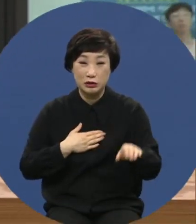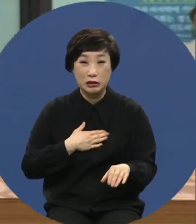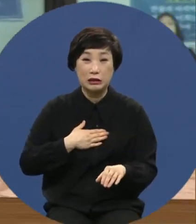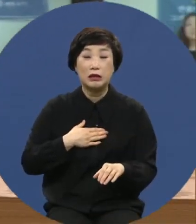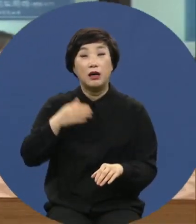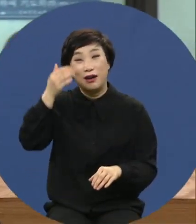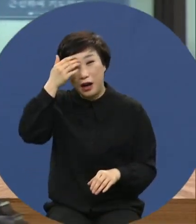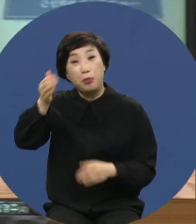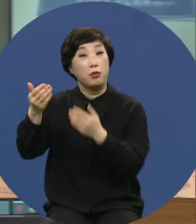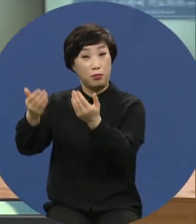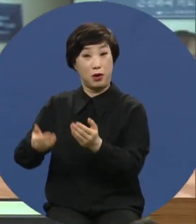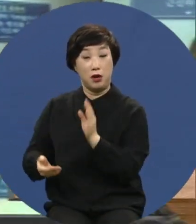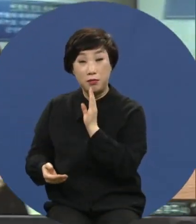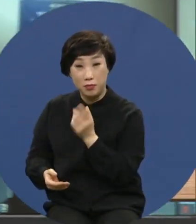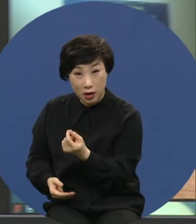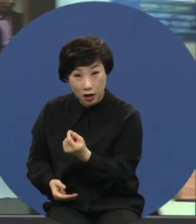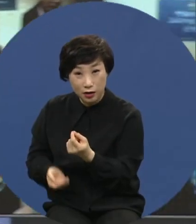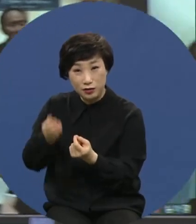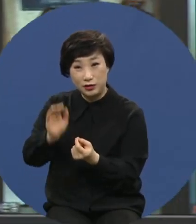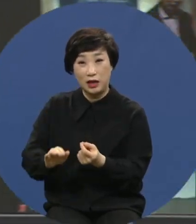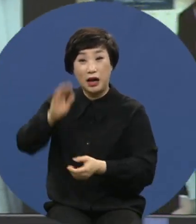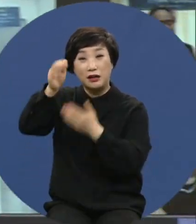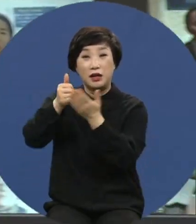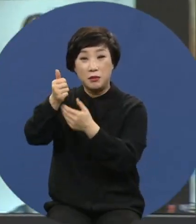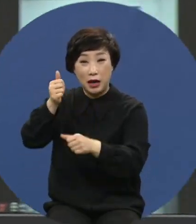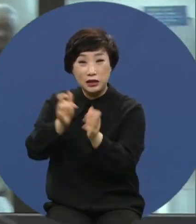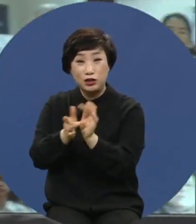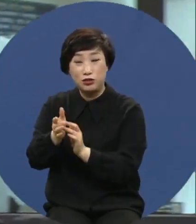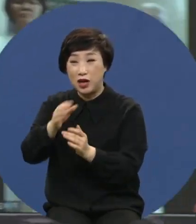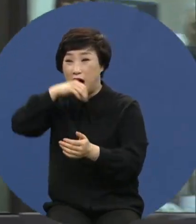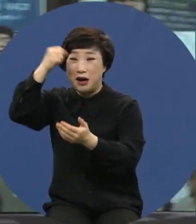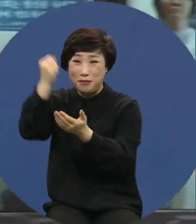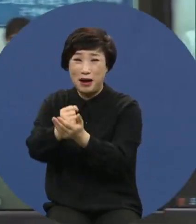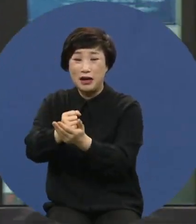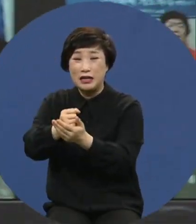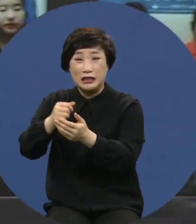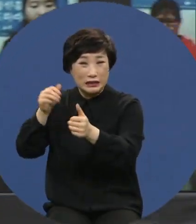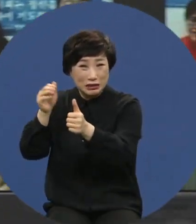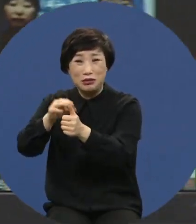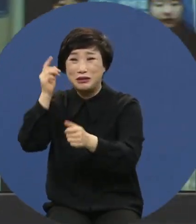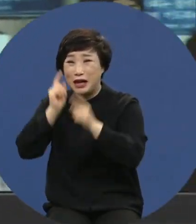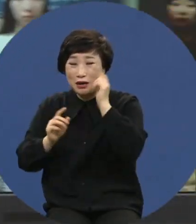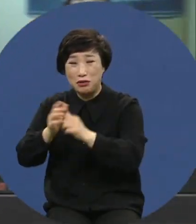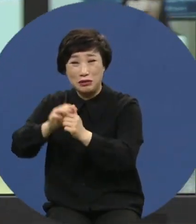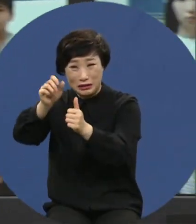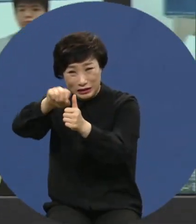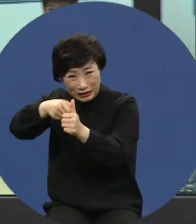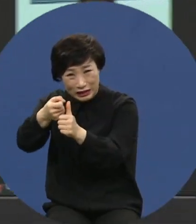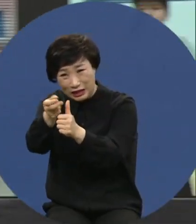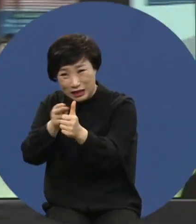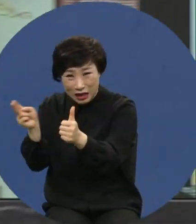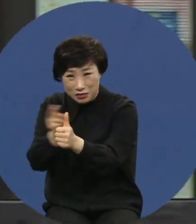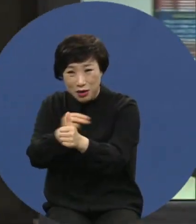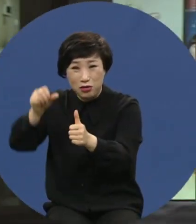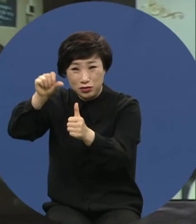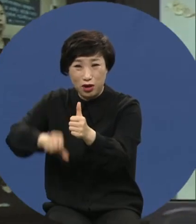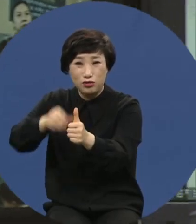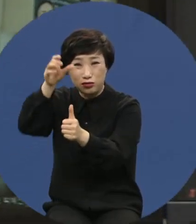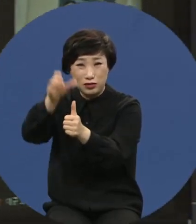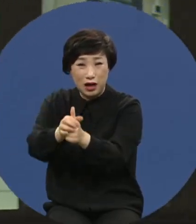값없이 얻었어요. 근데 하나님의 아들은 찔리고 상하고 징계받고 채찍에받고